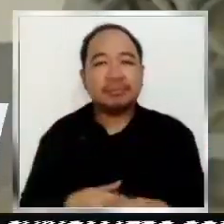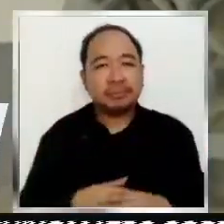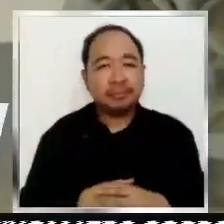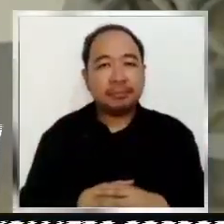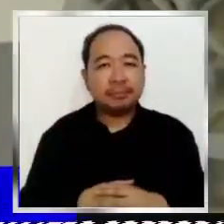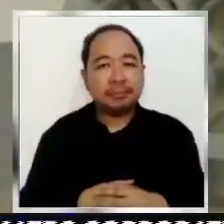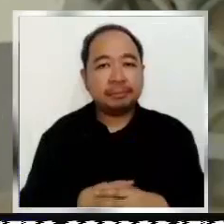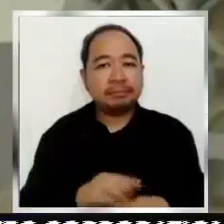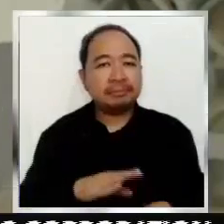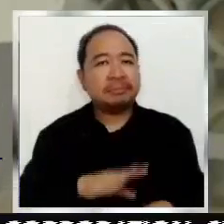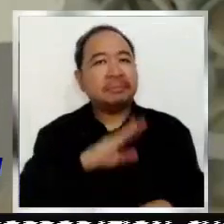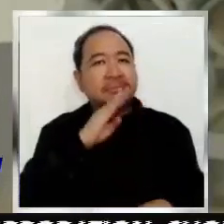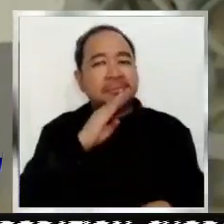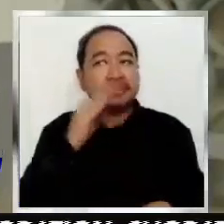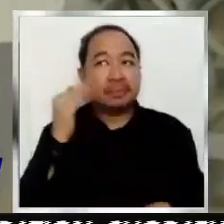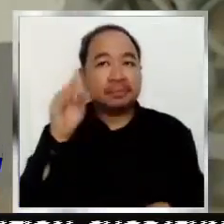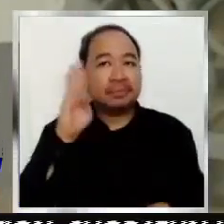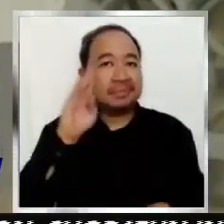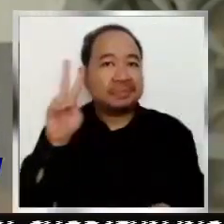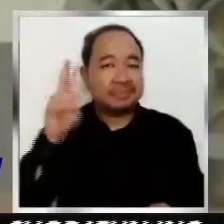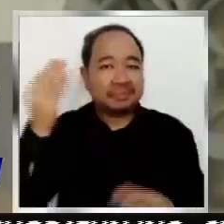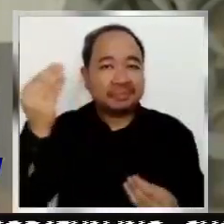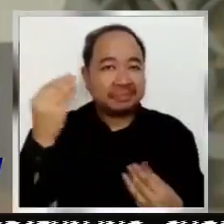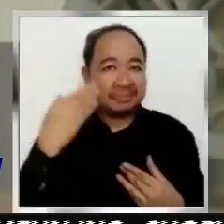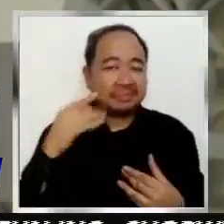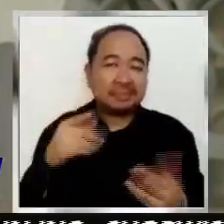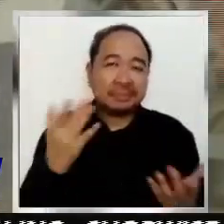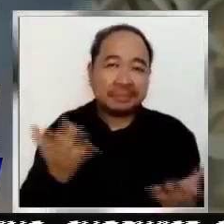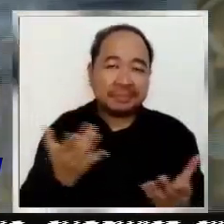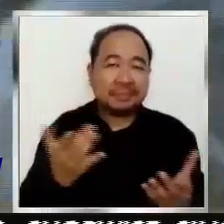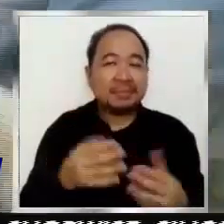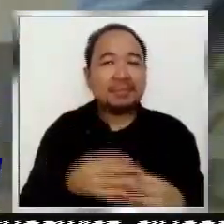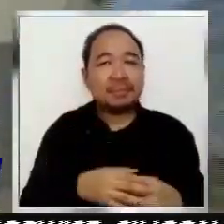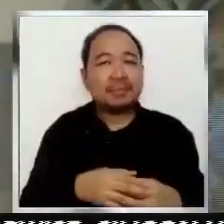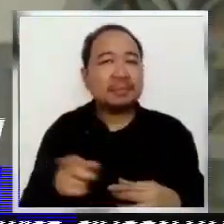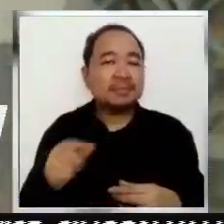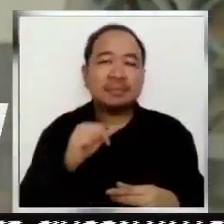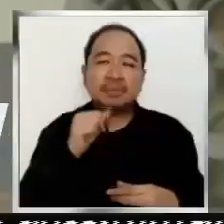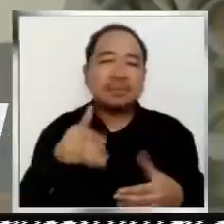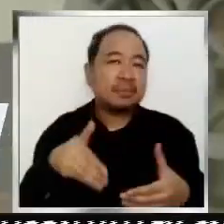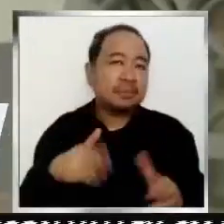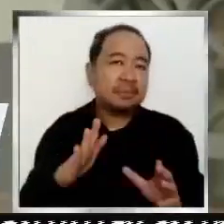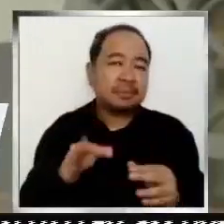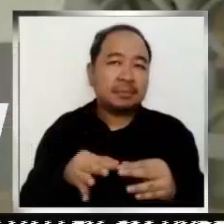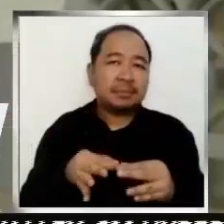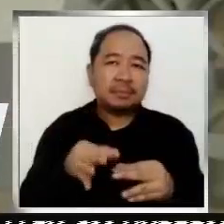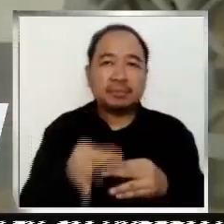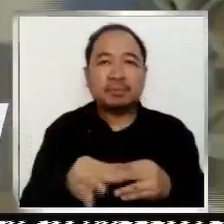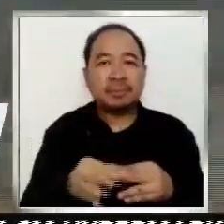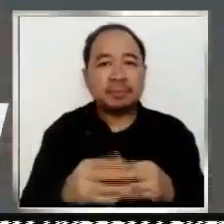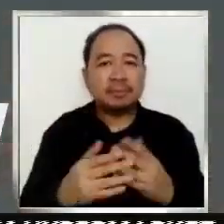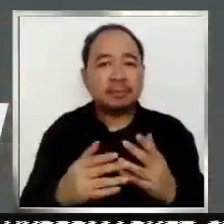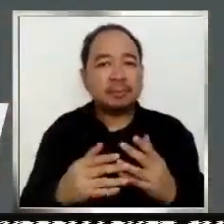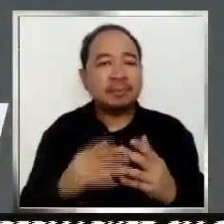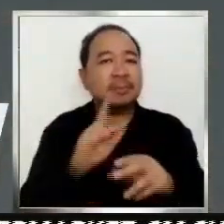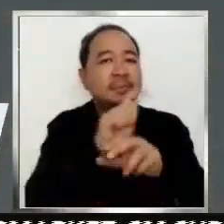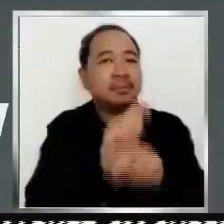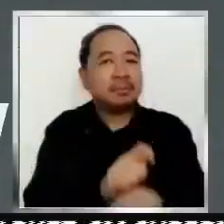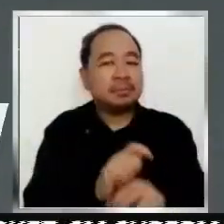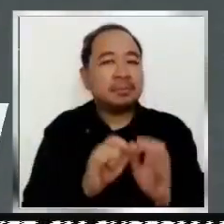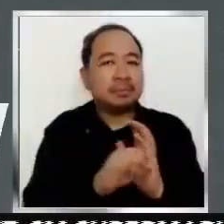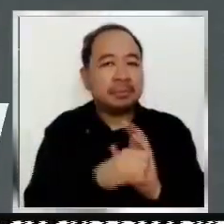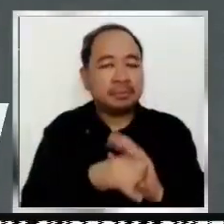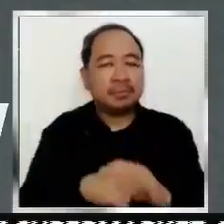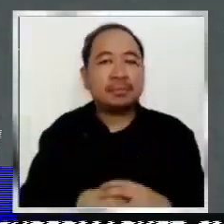niya rito sa isang malaking transport summit sa Marikina na hindi siya papayag na mawala ang jeep, yung traditional jeepney. Ayon sa